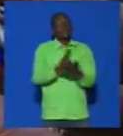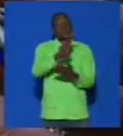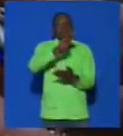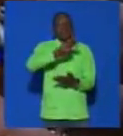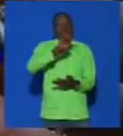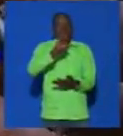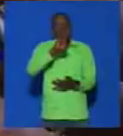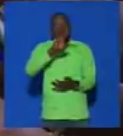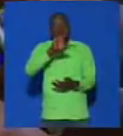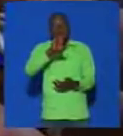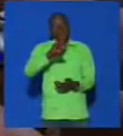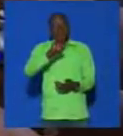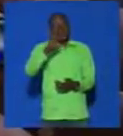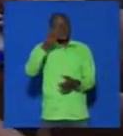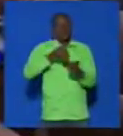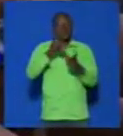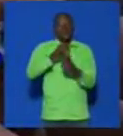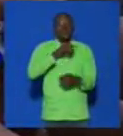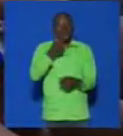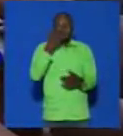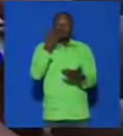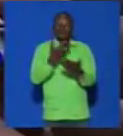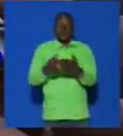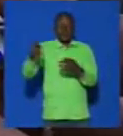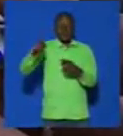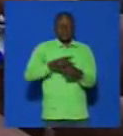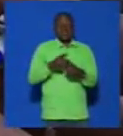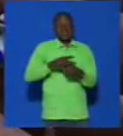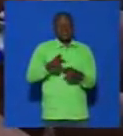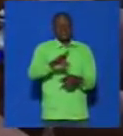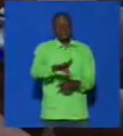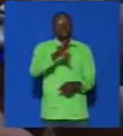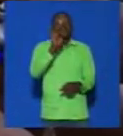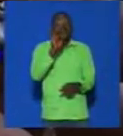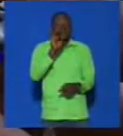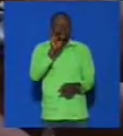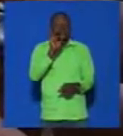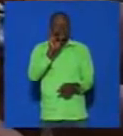de leur goût de s'en passer même ce soient ces bonnes pratiques loin identifié est lointaine